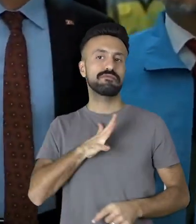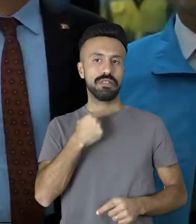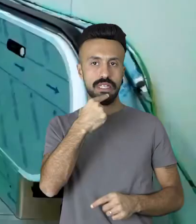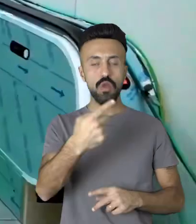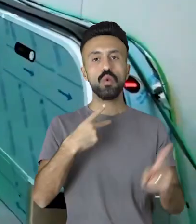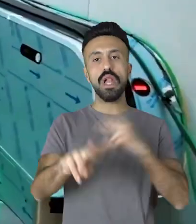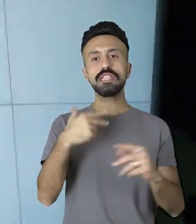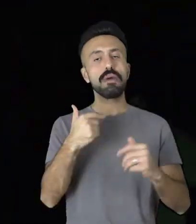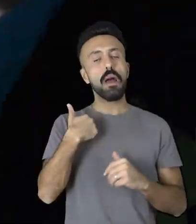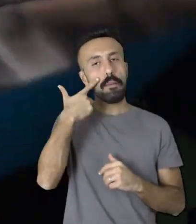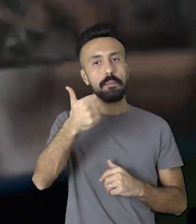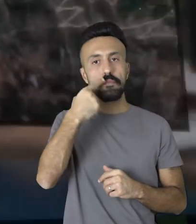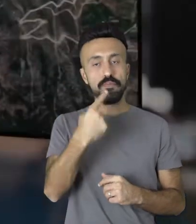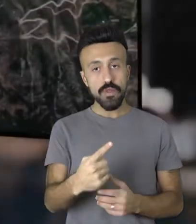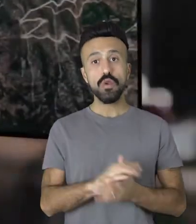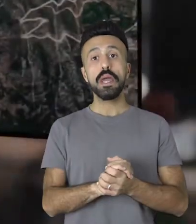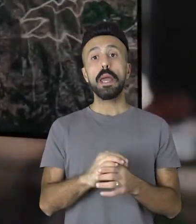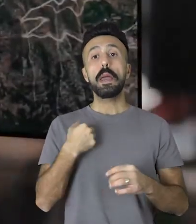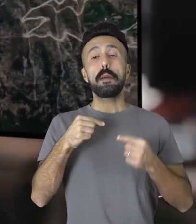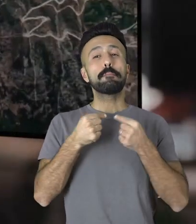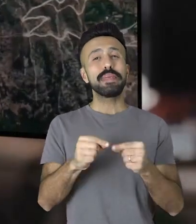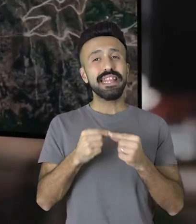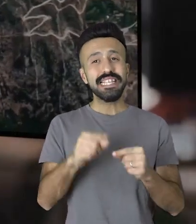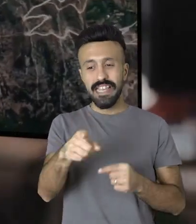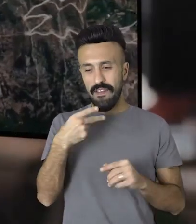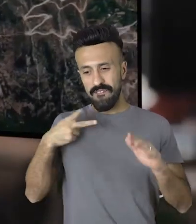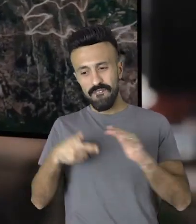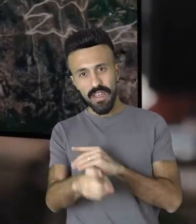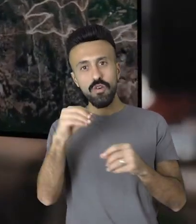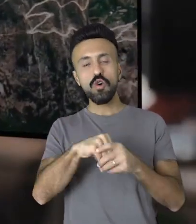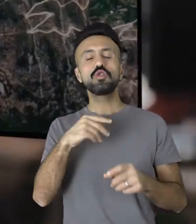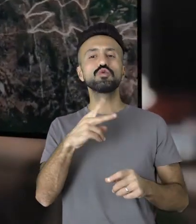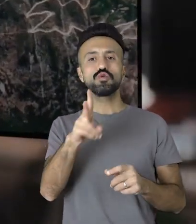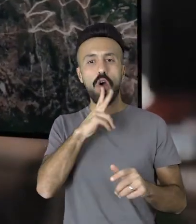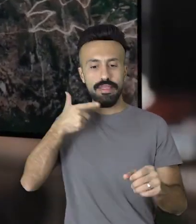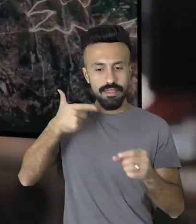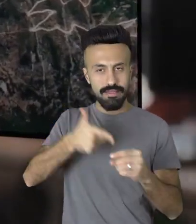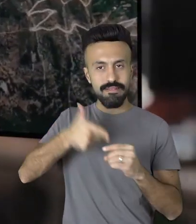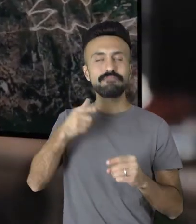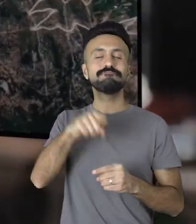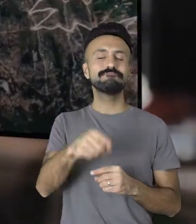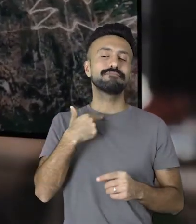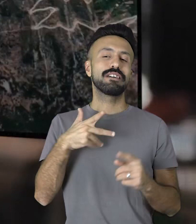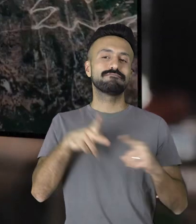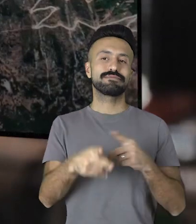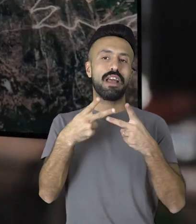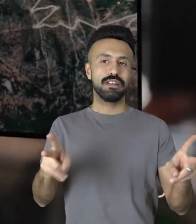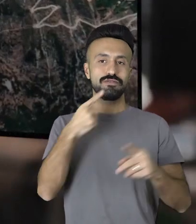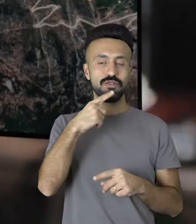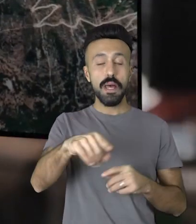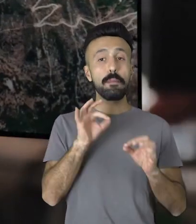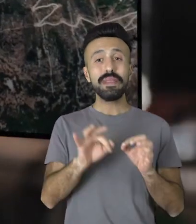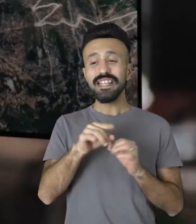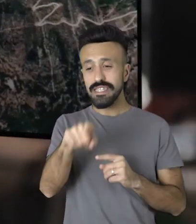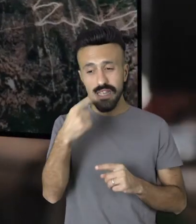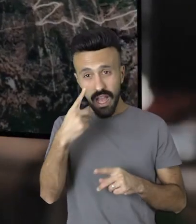olduğunu kaydetti. Ulaştırma ve Altyapı Bakanı Adil Kara İsmailoğlu, Bitlis Çayı Viyadüğü son kaynak törenine katıldı. Bitlis Çayı Viyadüğü'nün